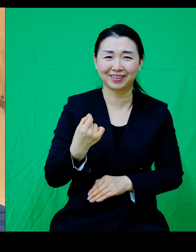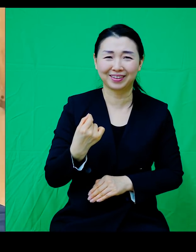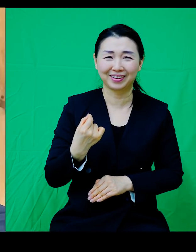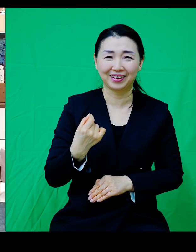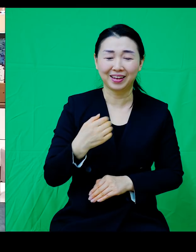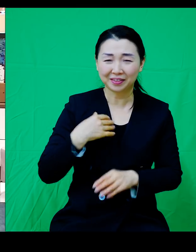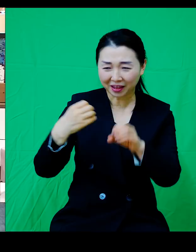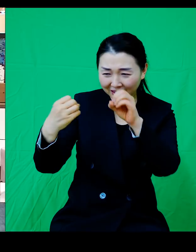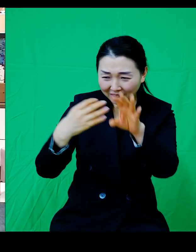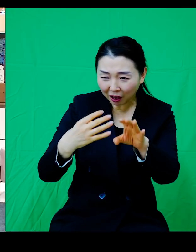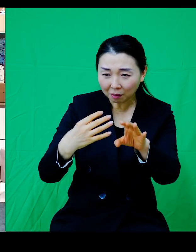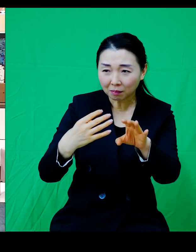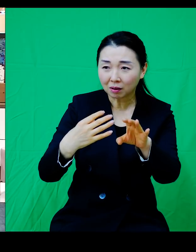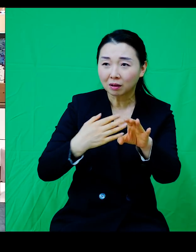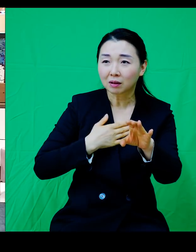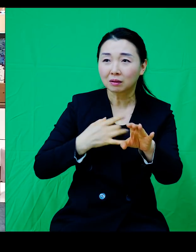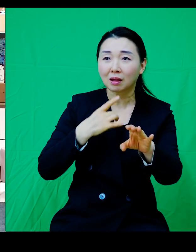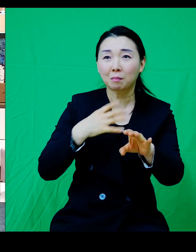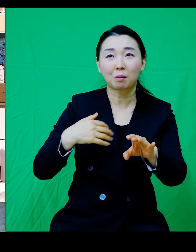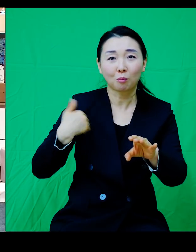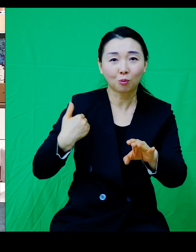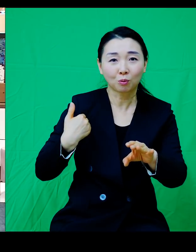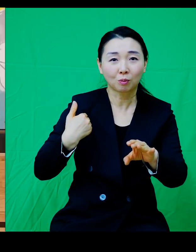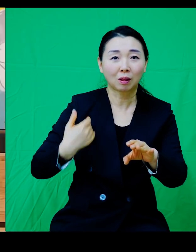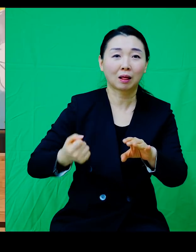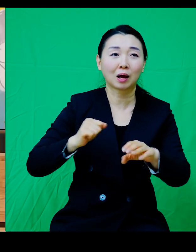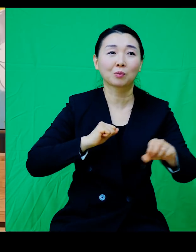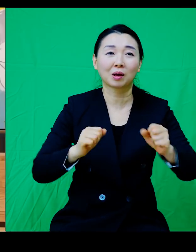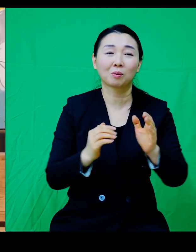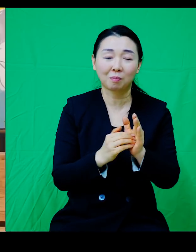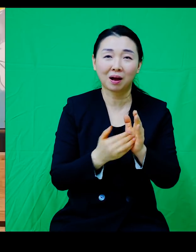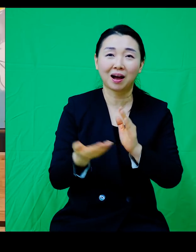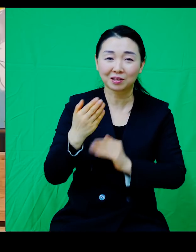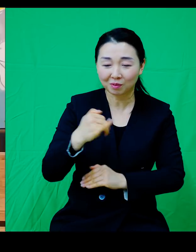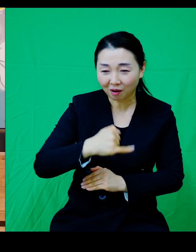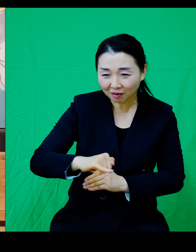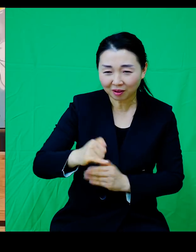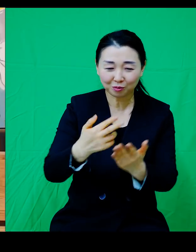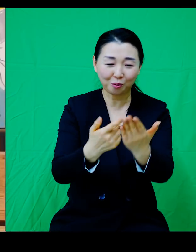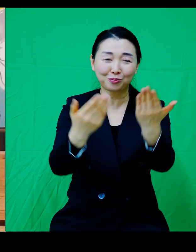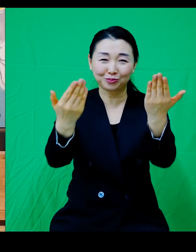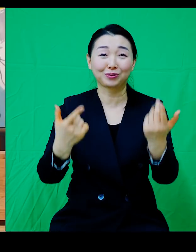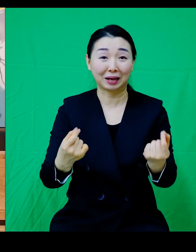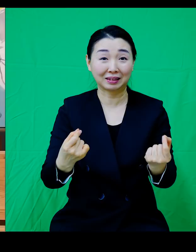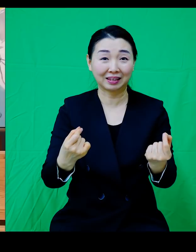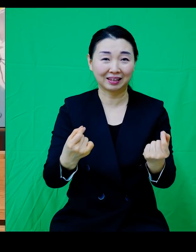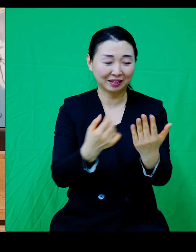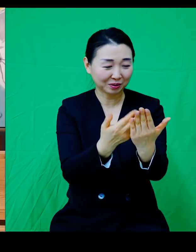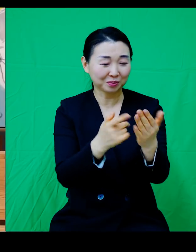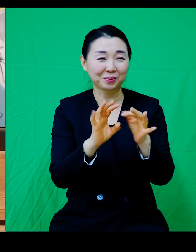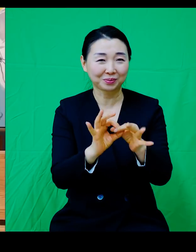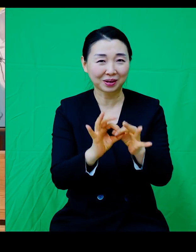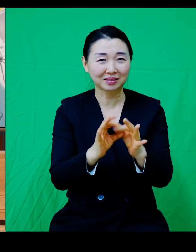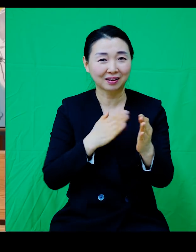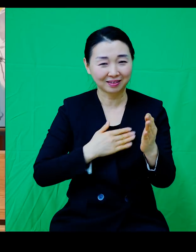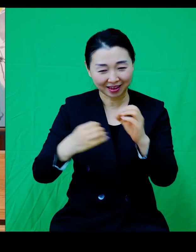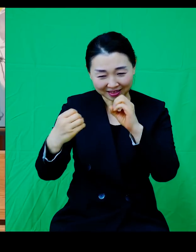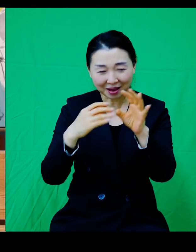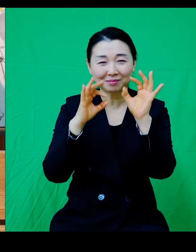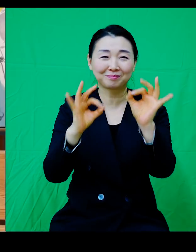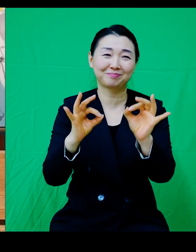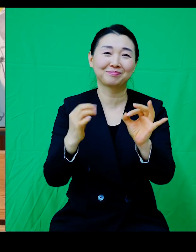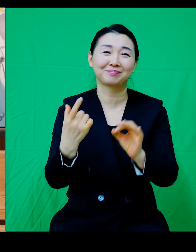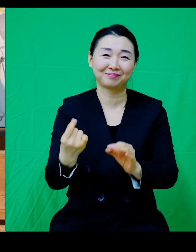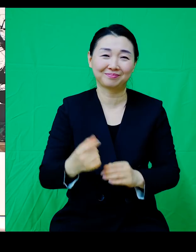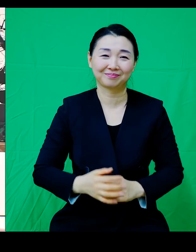거예요. 내가 어떤 답을 갖고 있는지 나만 모르고 행동을 하다가 결국 하나님께서 온유라는 거울을 주시거든요. 그 거울을 통해서